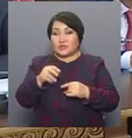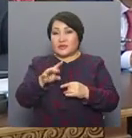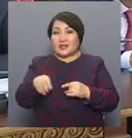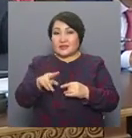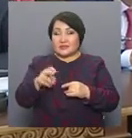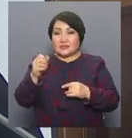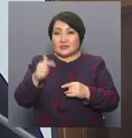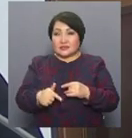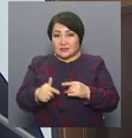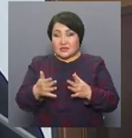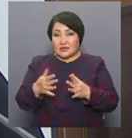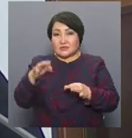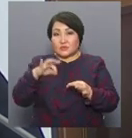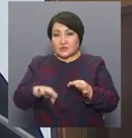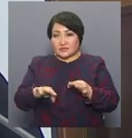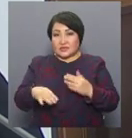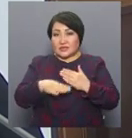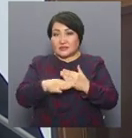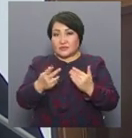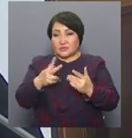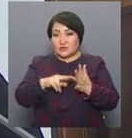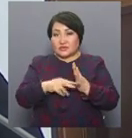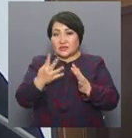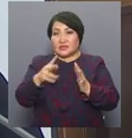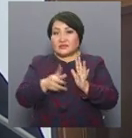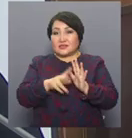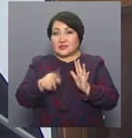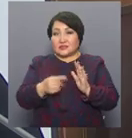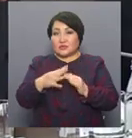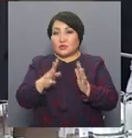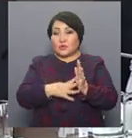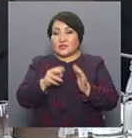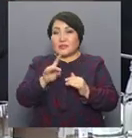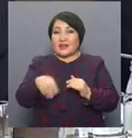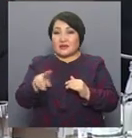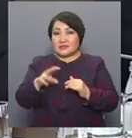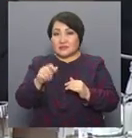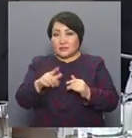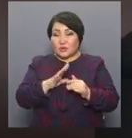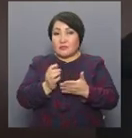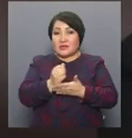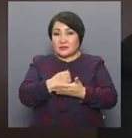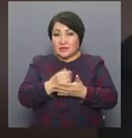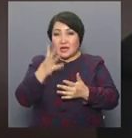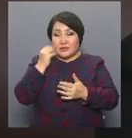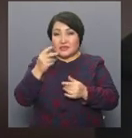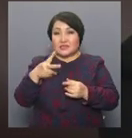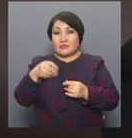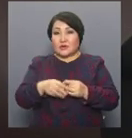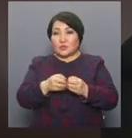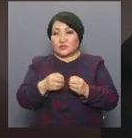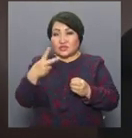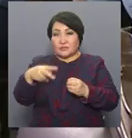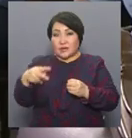үнемделу арқасында биылғы жылдың бюджеті 48,9 миллиард теңге болып бекітілді. Алматы 2020 бағдарламасын және